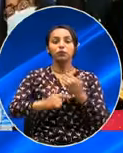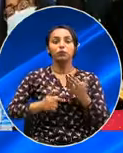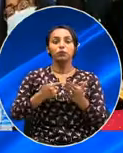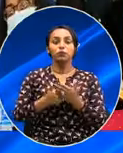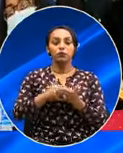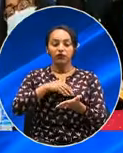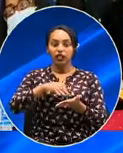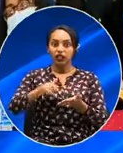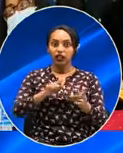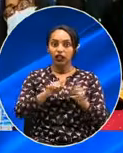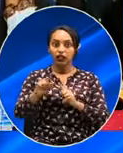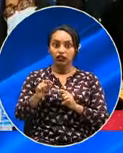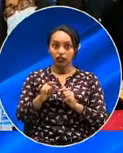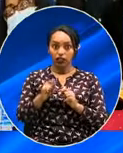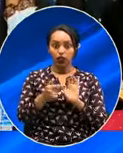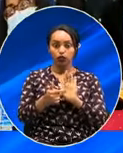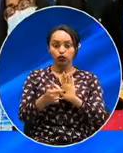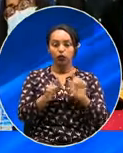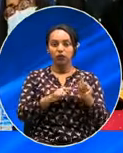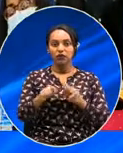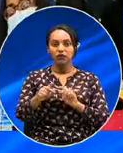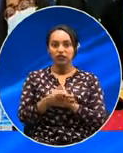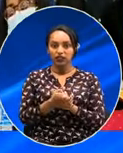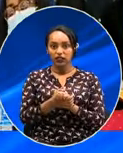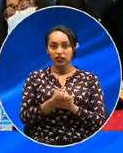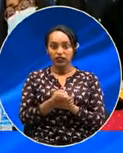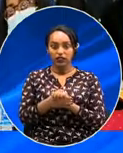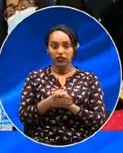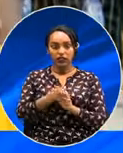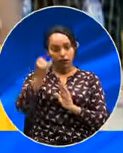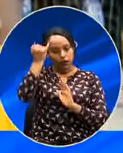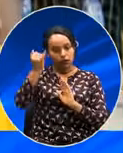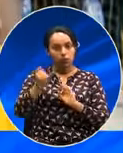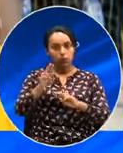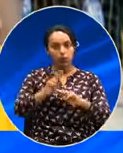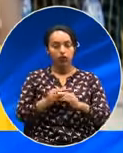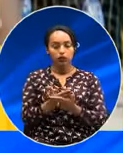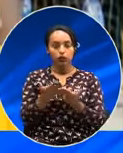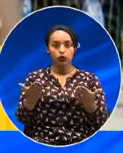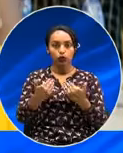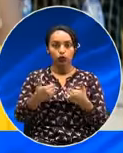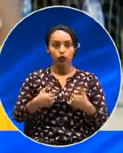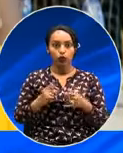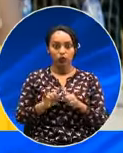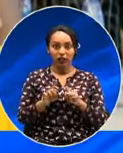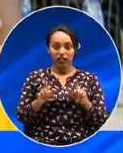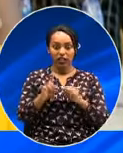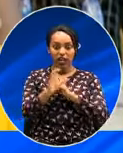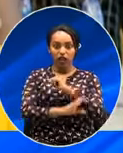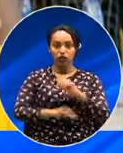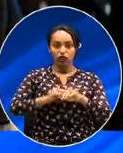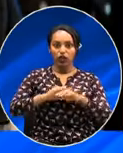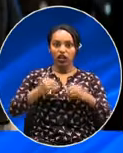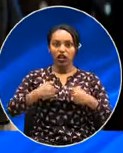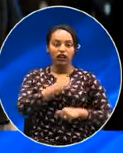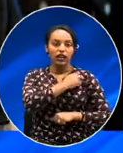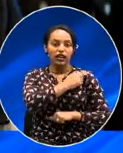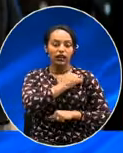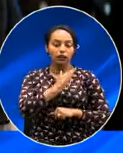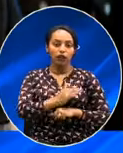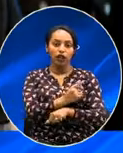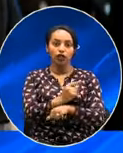ስለዚህ ጥናቱ እንደ ጥቆማም እንደ ሪኮመንዴሽን የሚያስቀምጣቸው ጉዳዮች አሉ። በተለይ በሀገሪቱ ላይ ያሉ